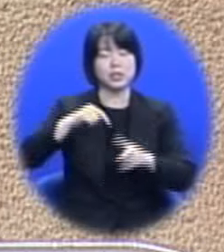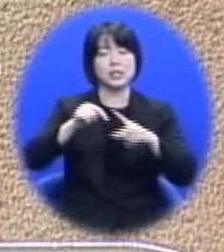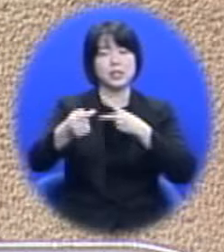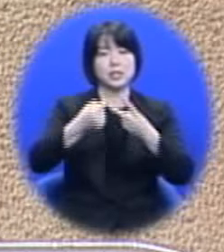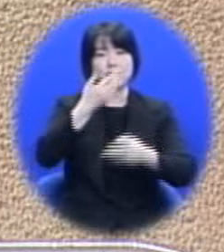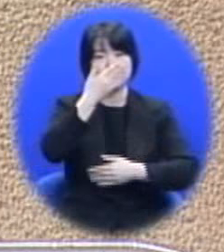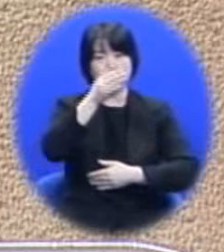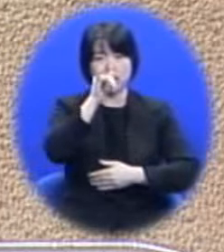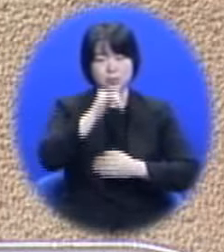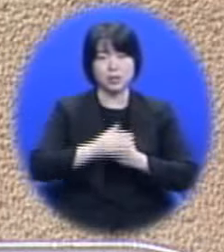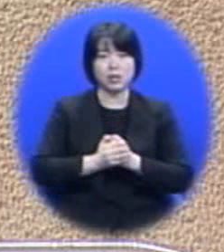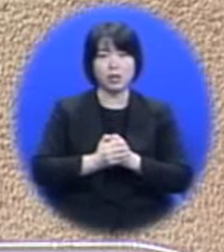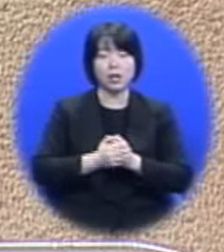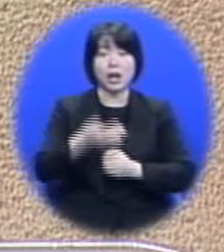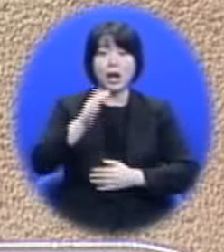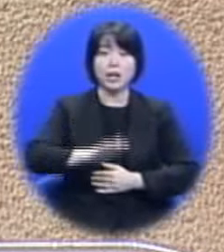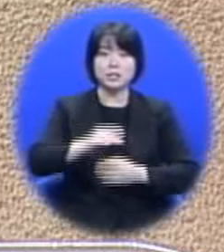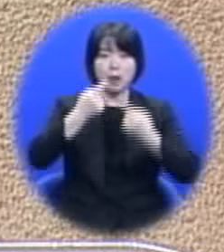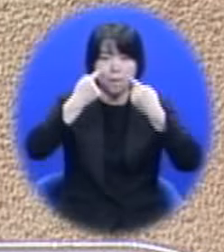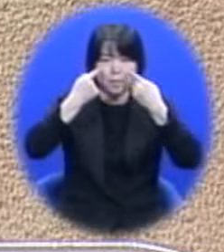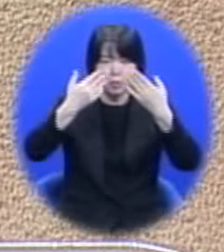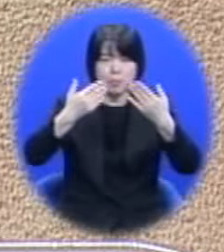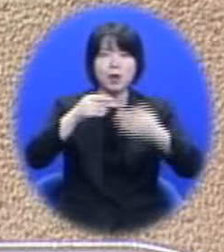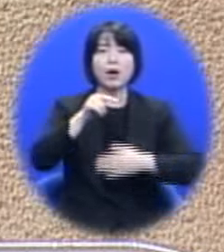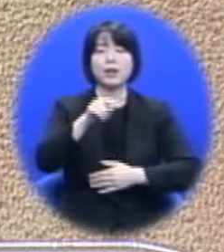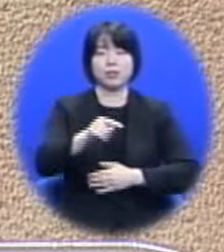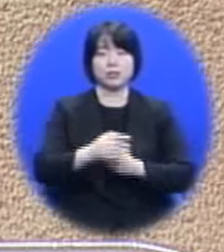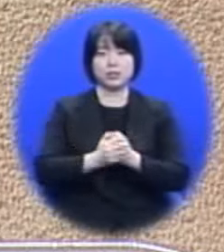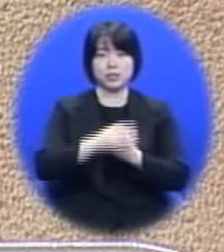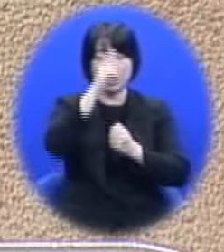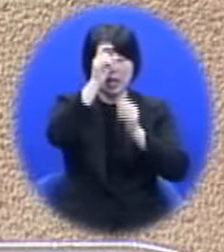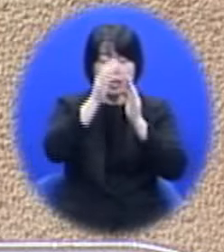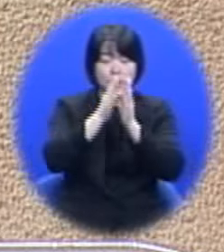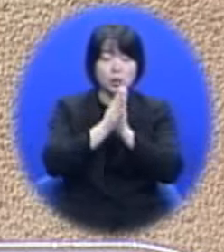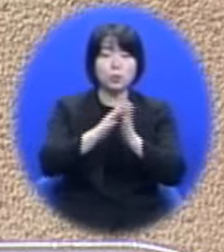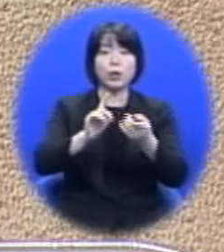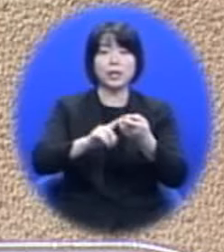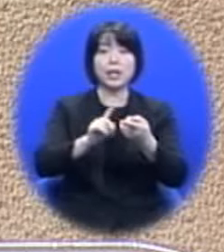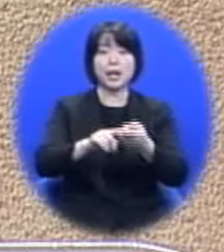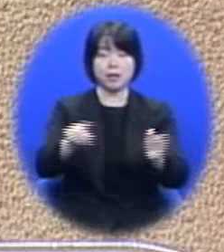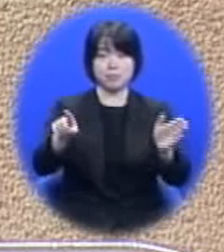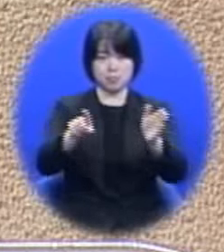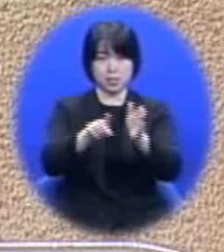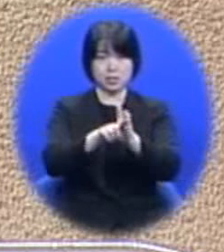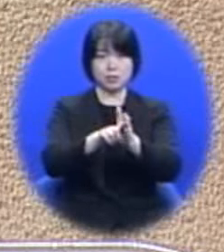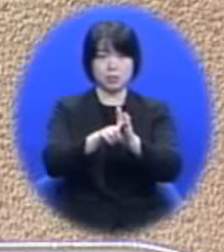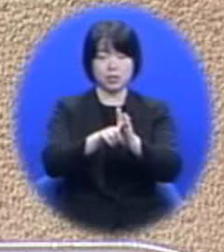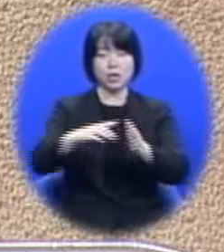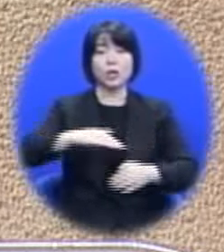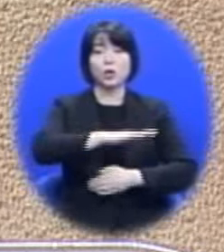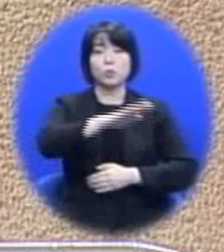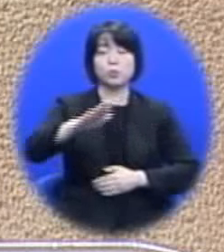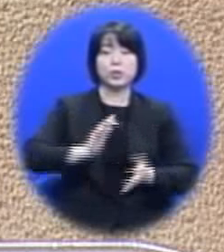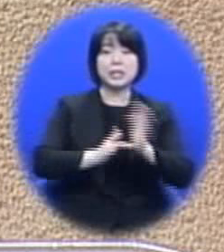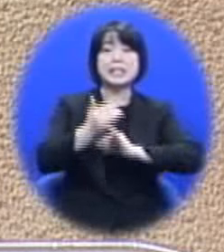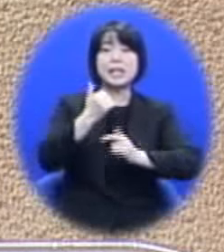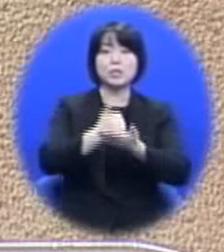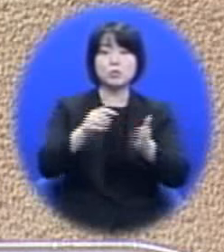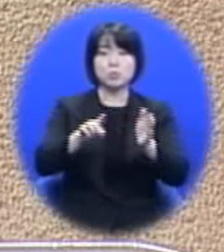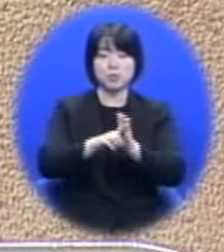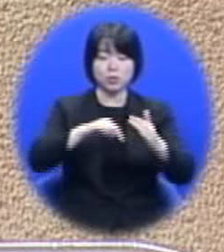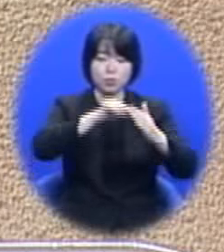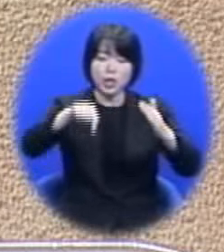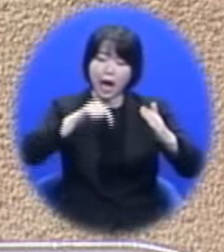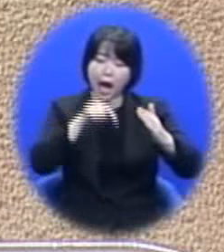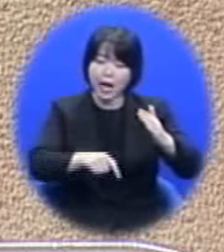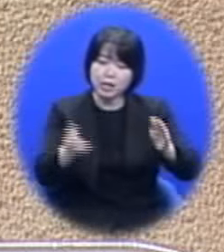그러나 분명한 것은 기도에 대한 믿음이 우리 예수 믿는 우리들 안에서부터